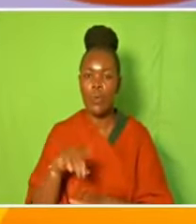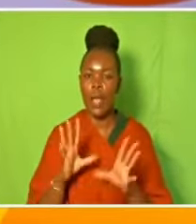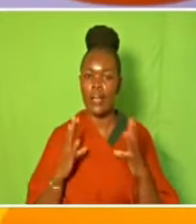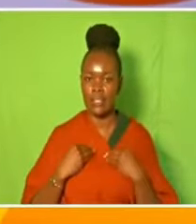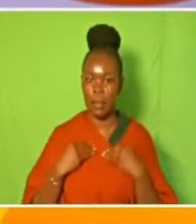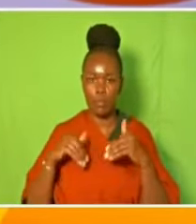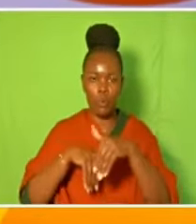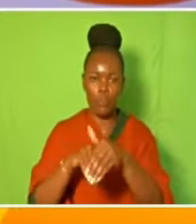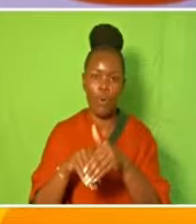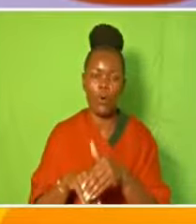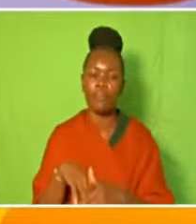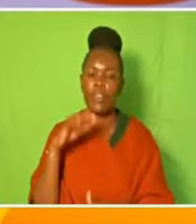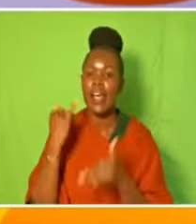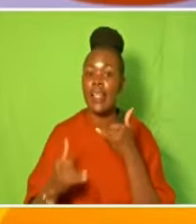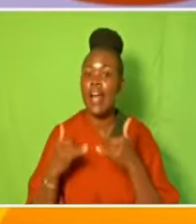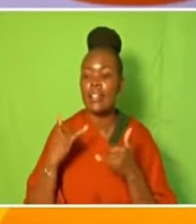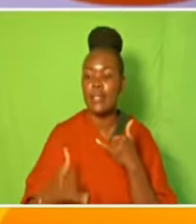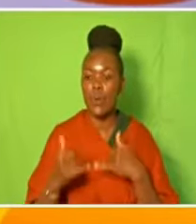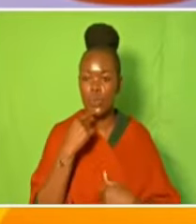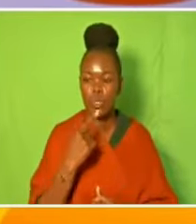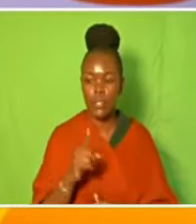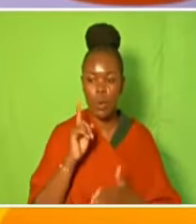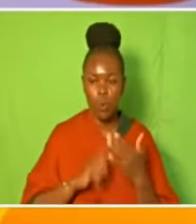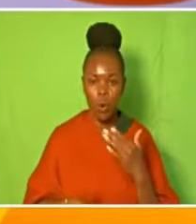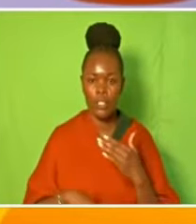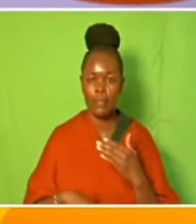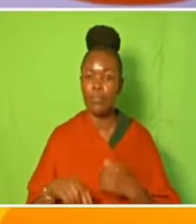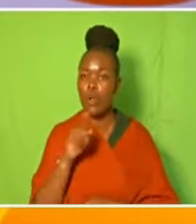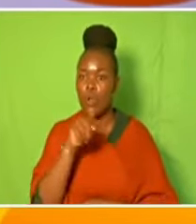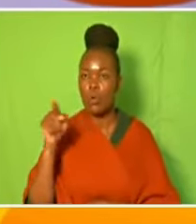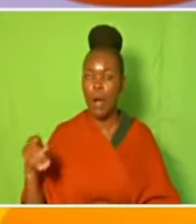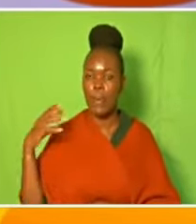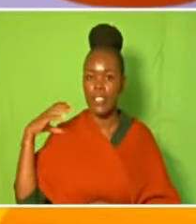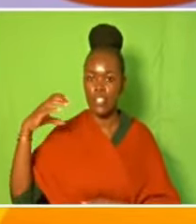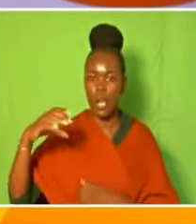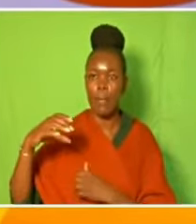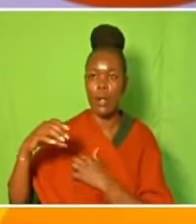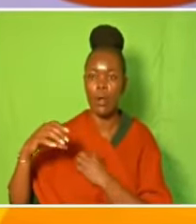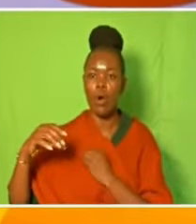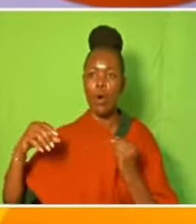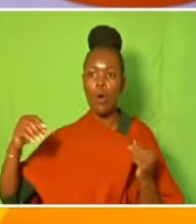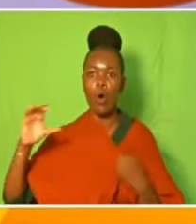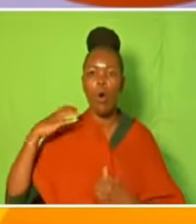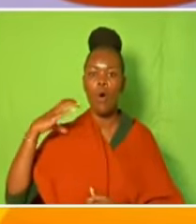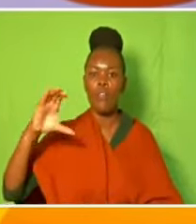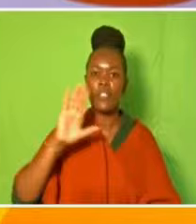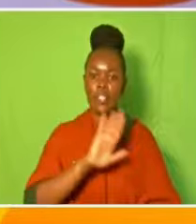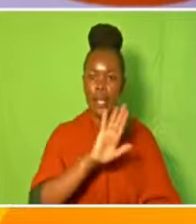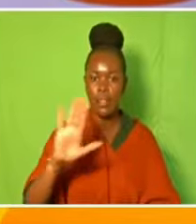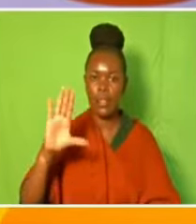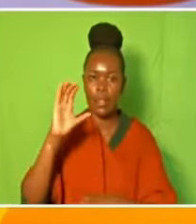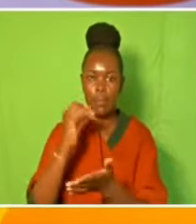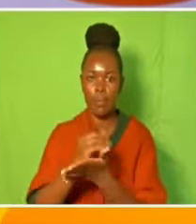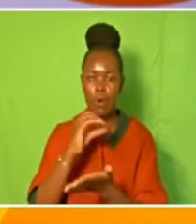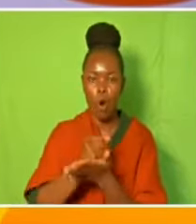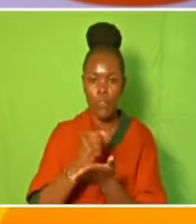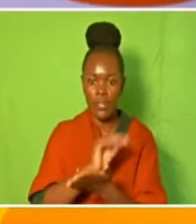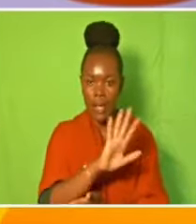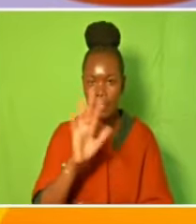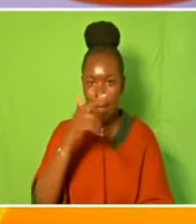Ya mwisho ningetaka kusema kwamba ama chairman maofisa zao, kwa sababu tumeitisha grassroots